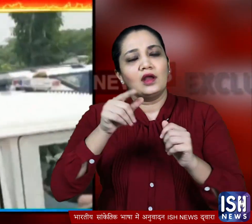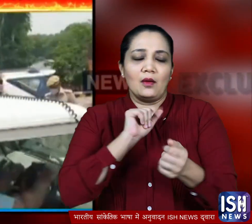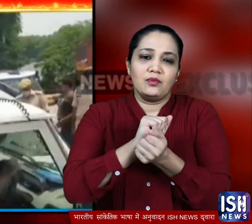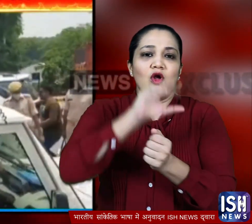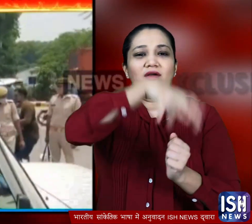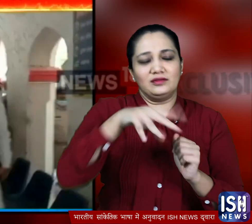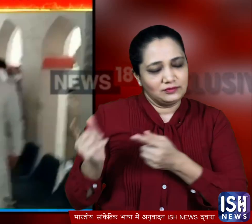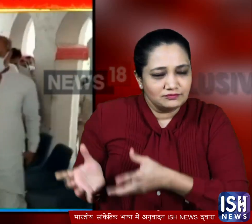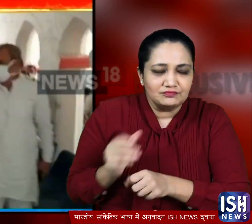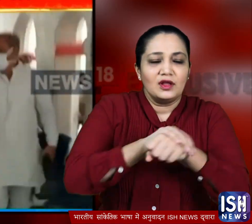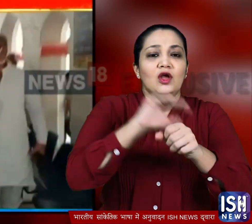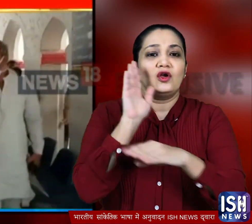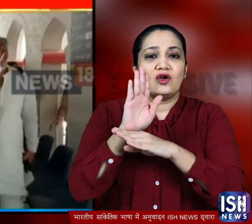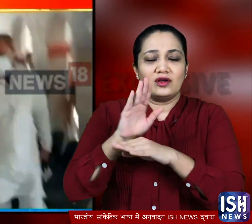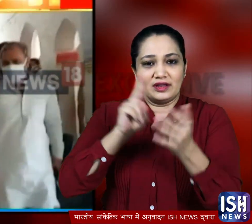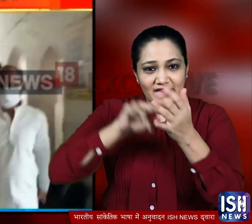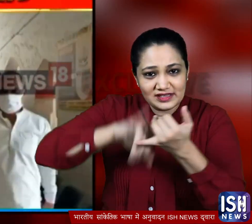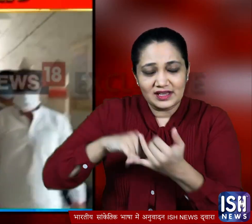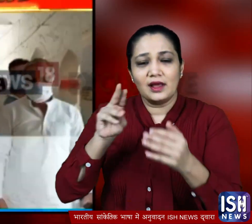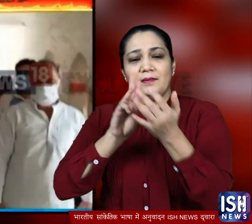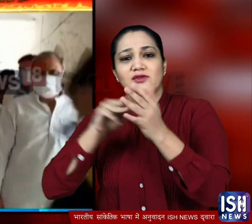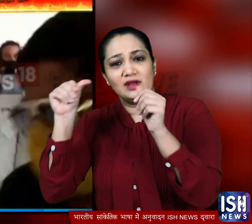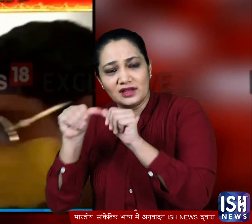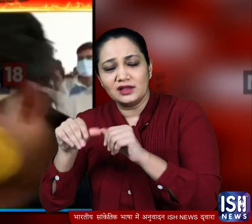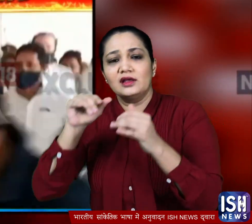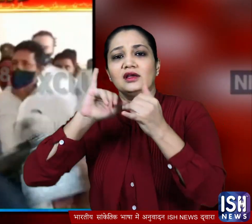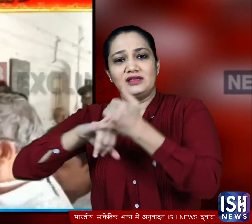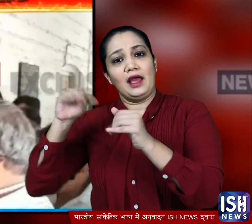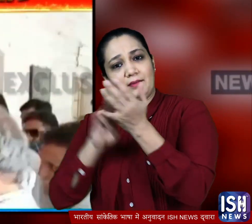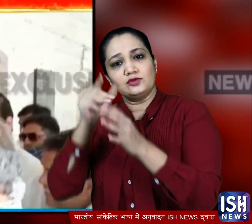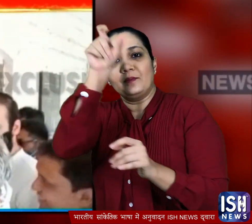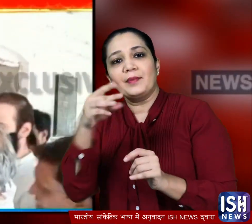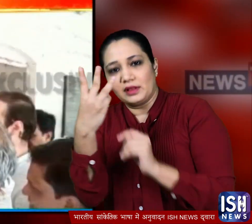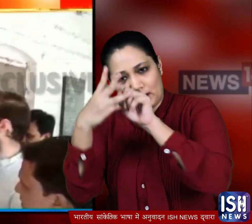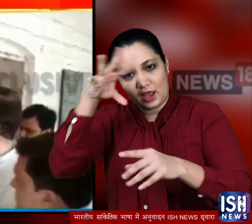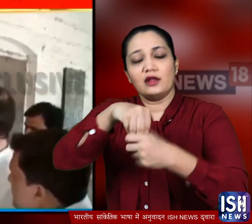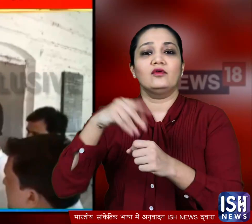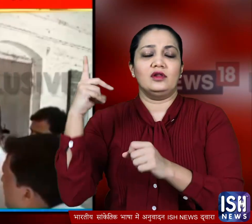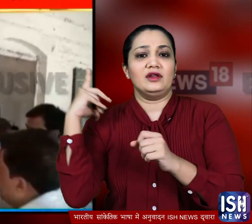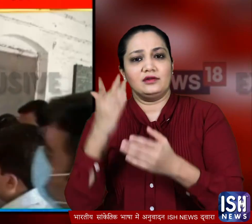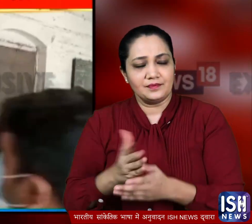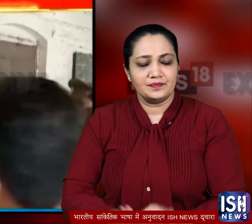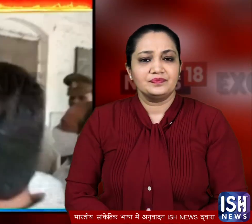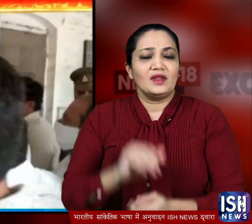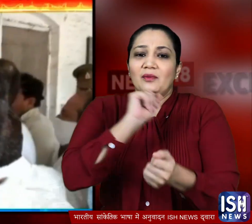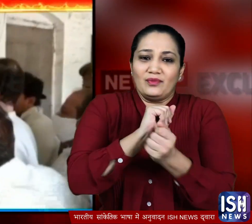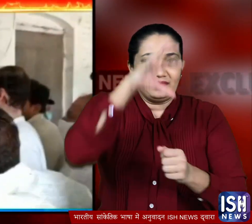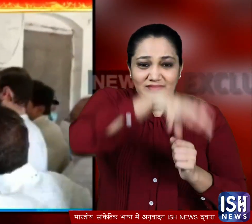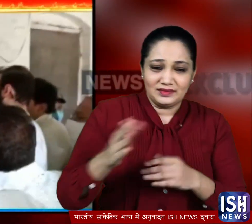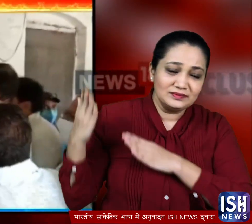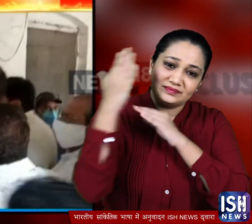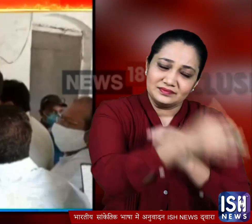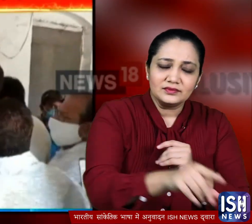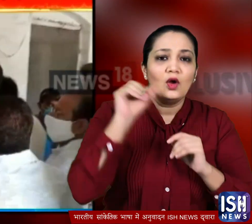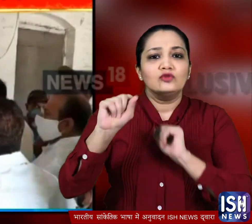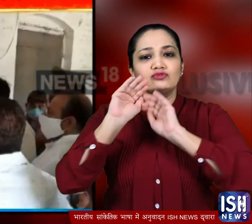लाइंस लाई। इन लोगों में कांग्रेस विधायक नरेश सैनी, मसूद अख्तर और शायन मसूद जैसे नेता शामिल हैं। ये लोग जब पुलिस लाइंस लाए गए तो उनके